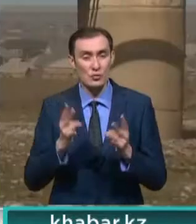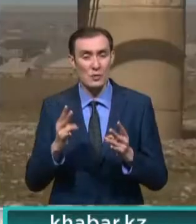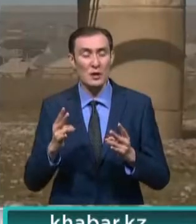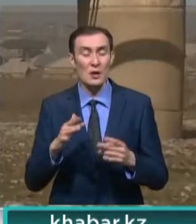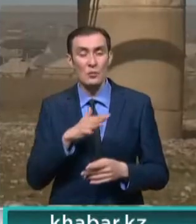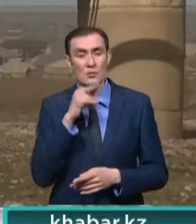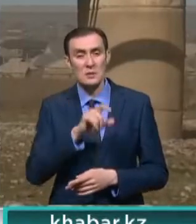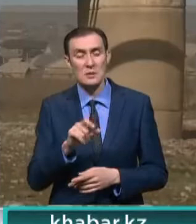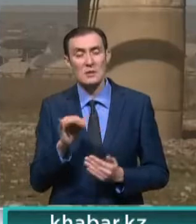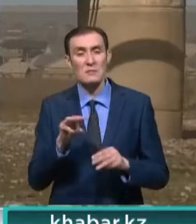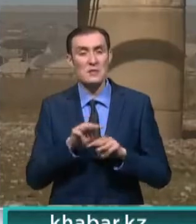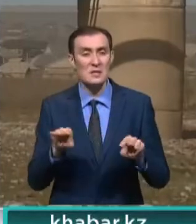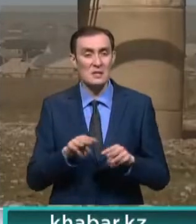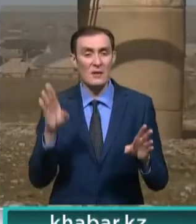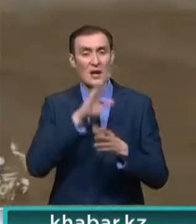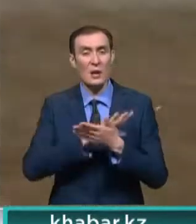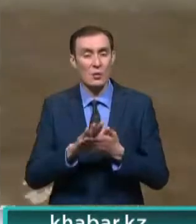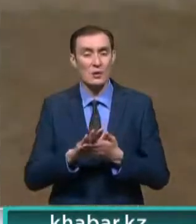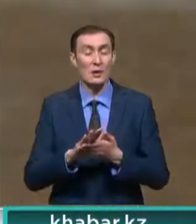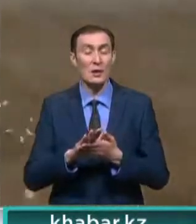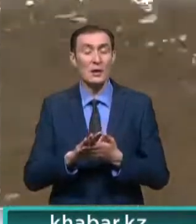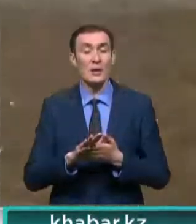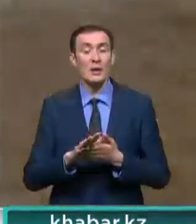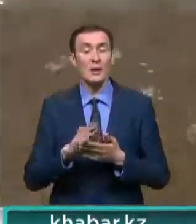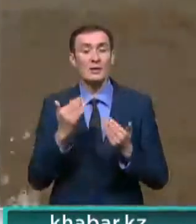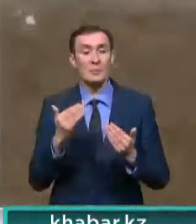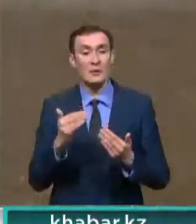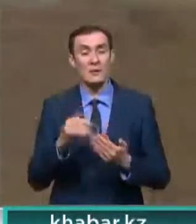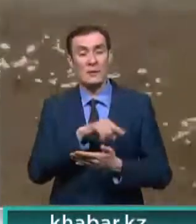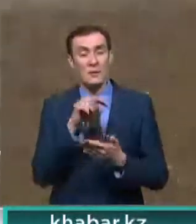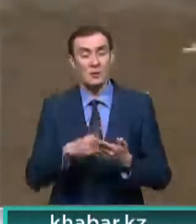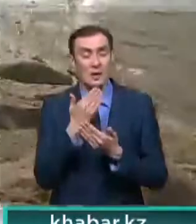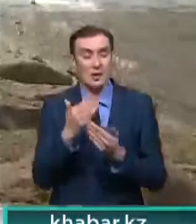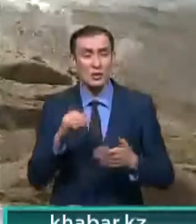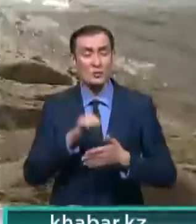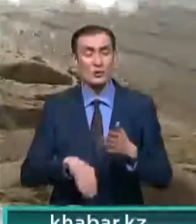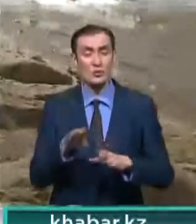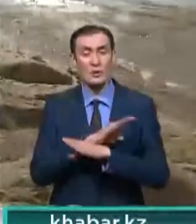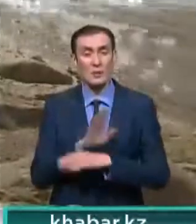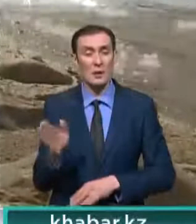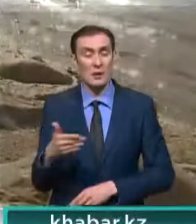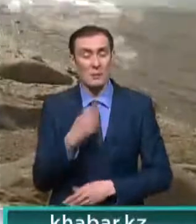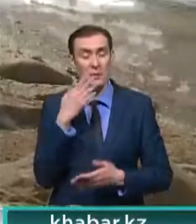Ею заинтересовались и в Министерстве экологии, геологии и природных ресурсов. Окончательную причину гибели